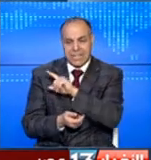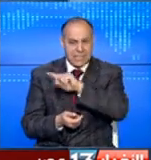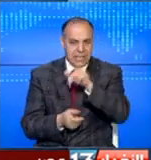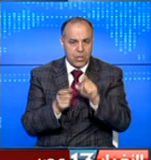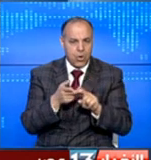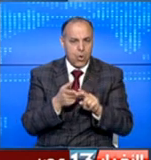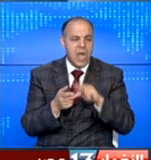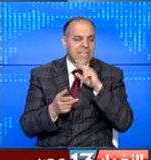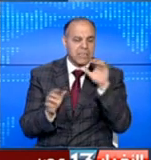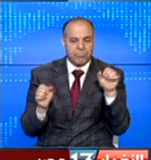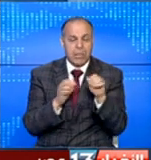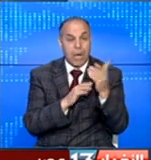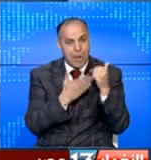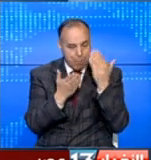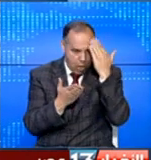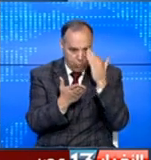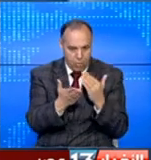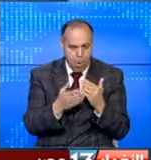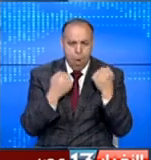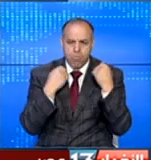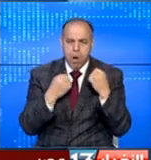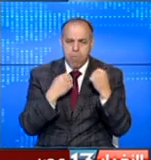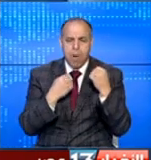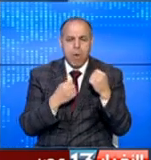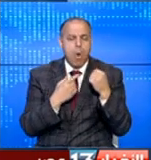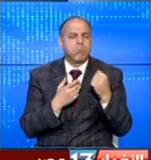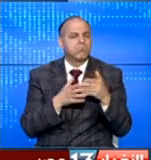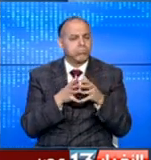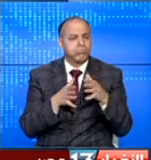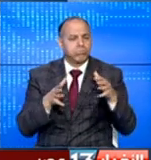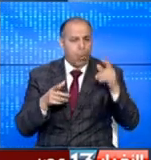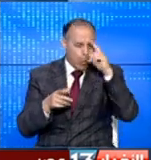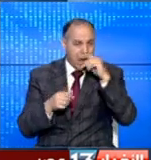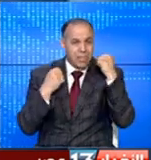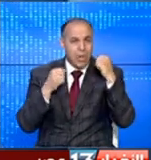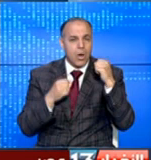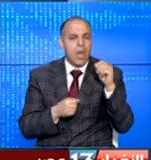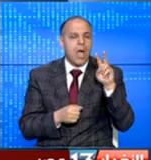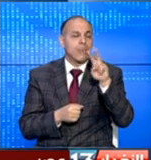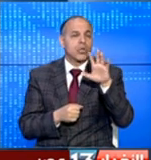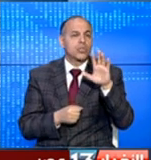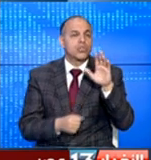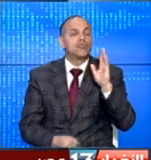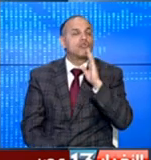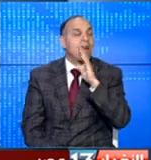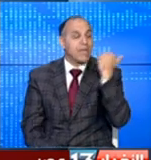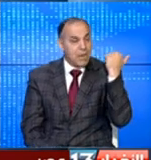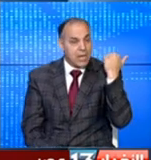الفلسطينيين والمحتل، وبعد احتجاجات شعبية واسعة خلال ثورة 25 من